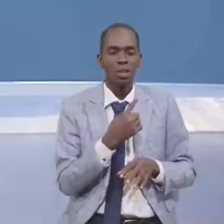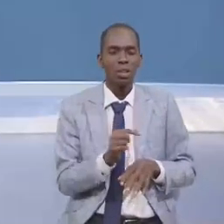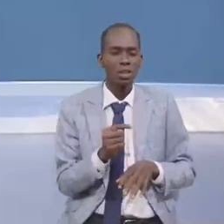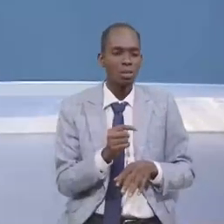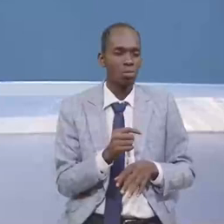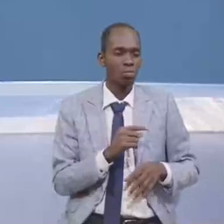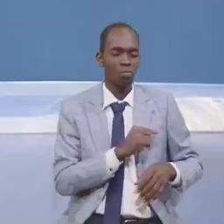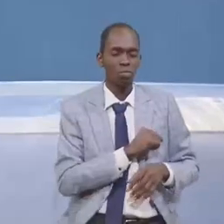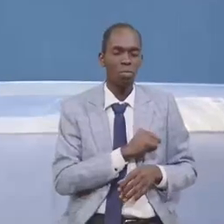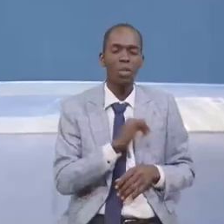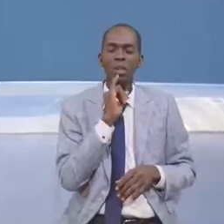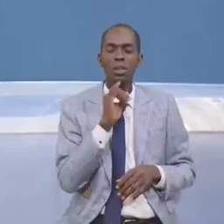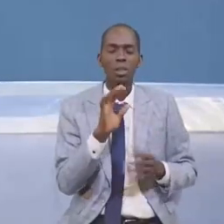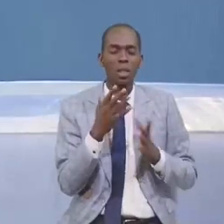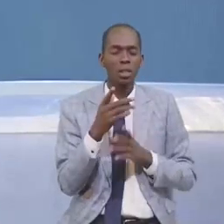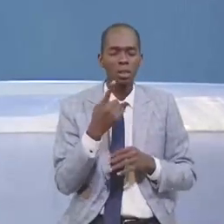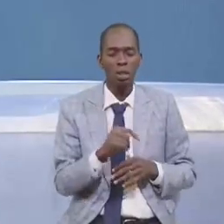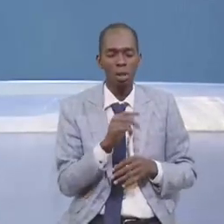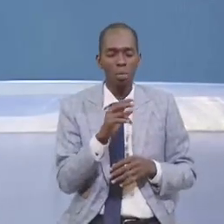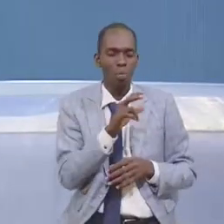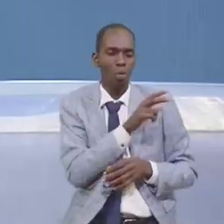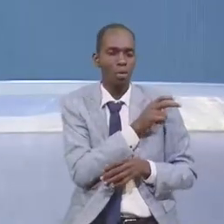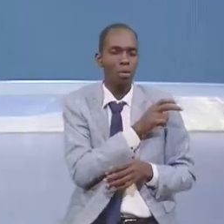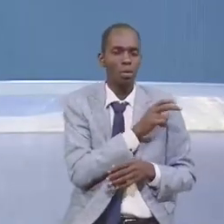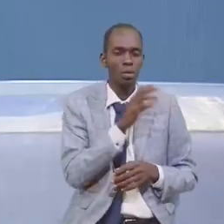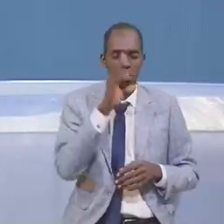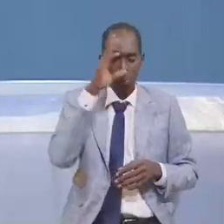La conscience est le policier au-dedans de toi.